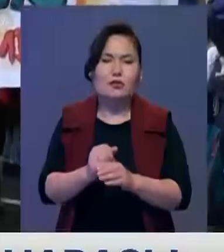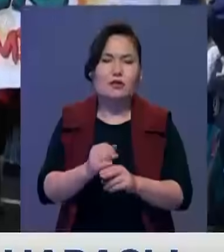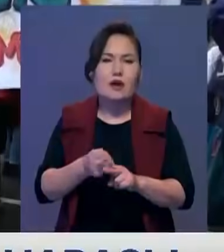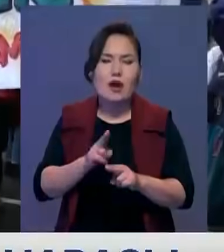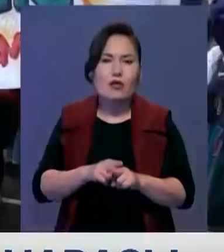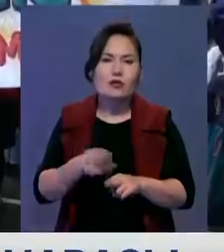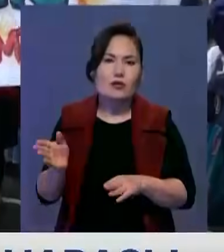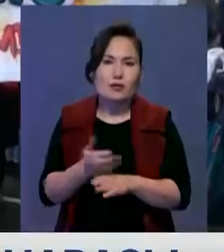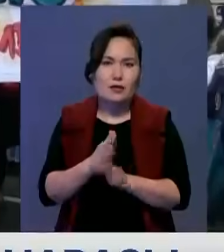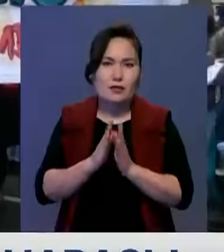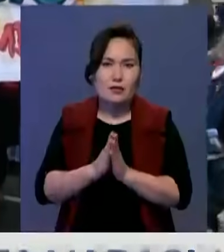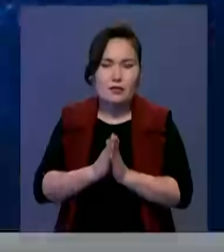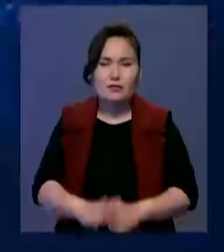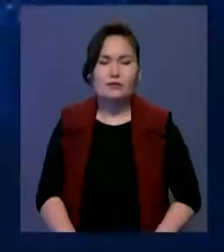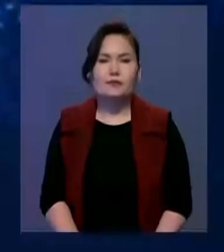етеді.